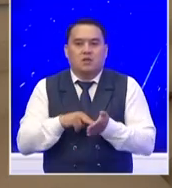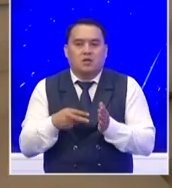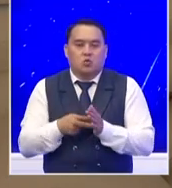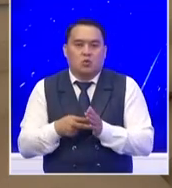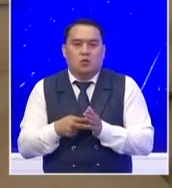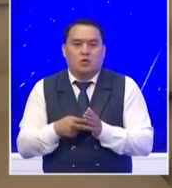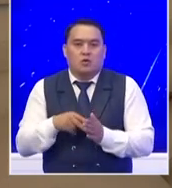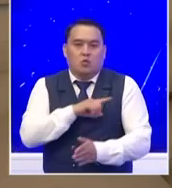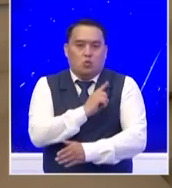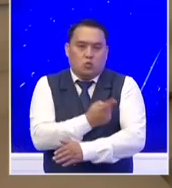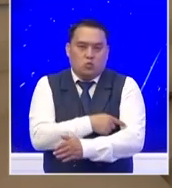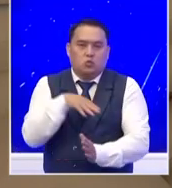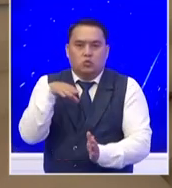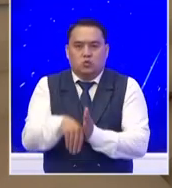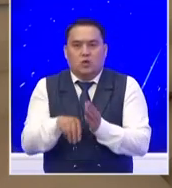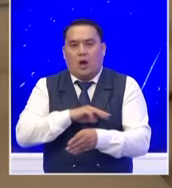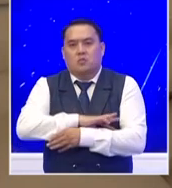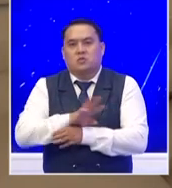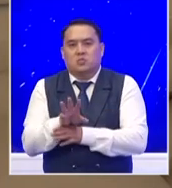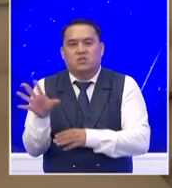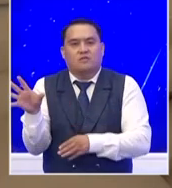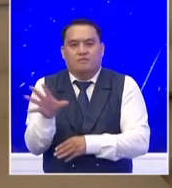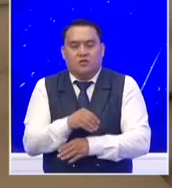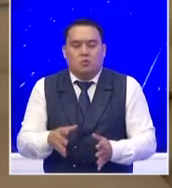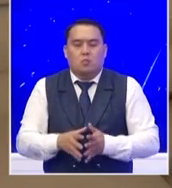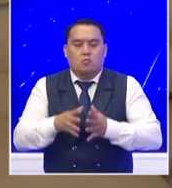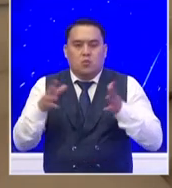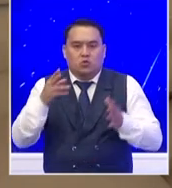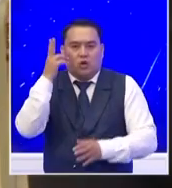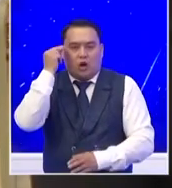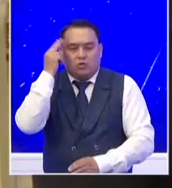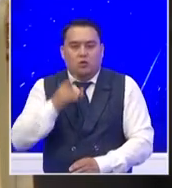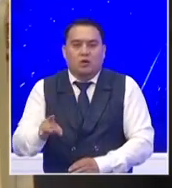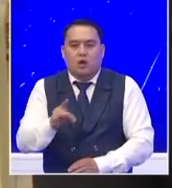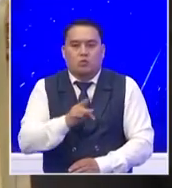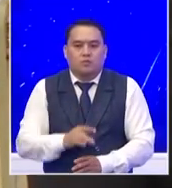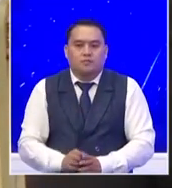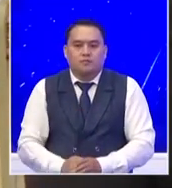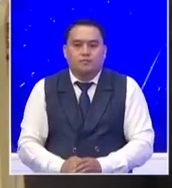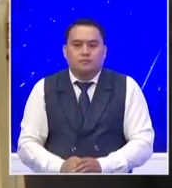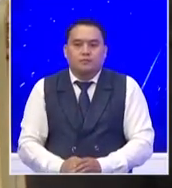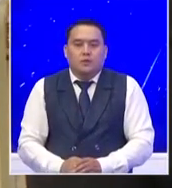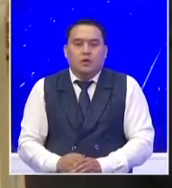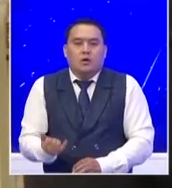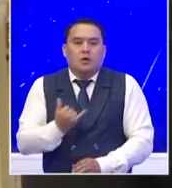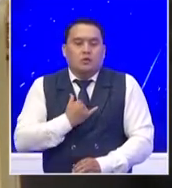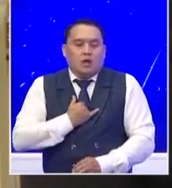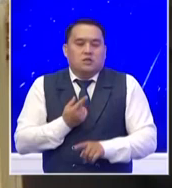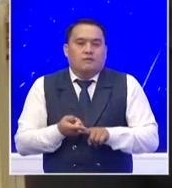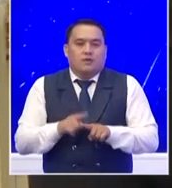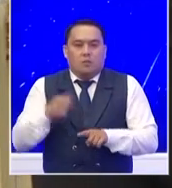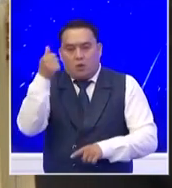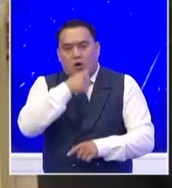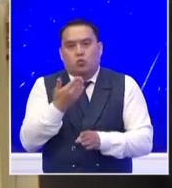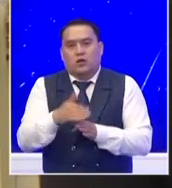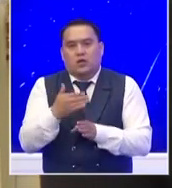будем прилагать усилия, чтобы охватить как можно большее количество районов. В этом году ТО «Сабржан Компани» получили